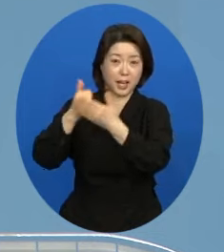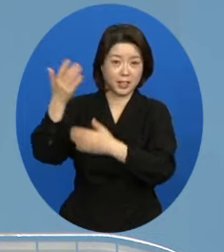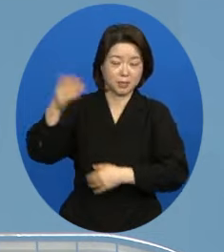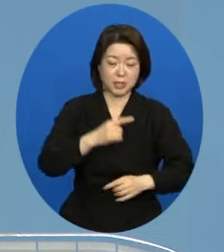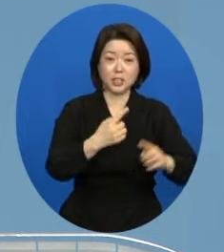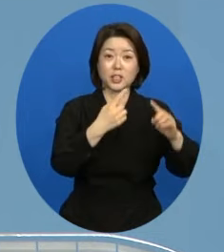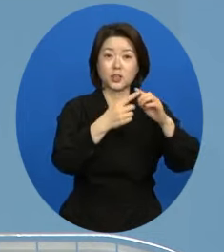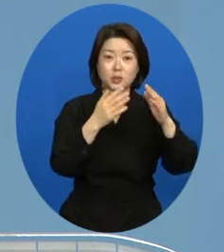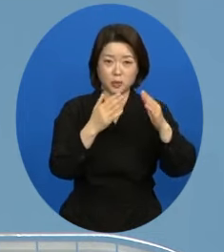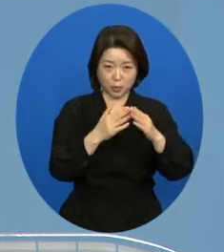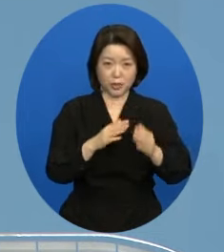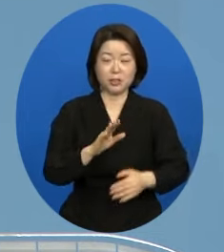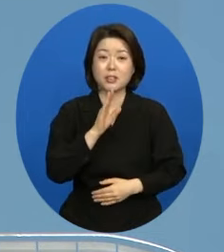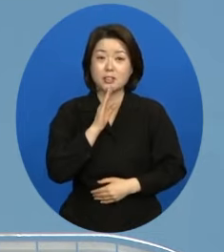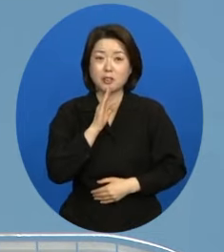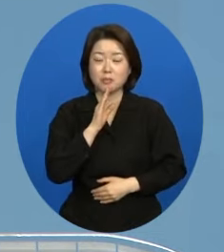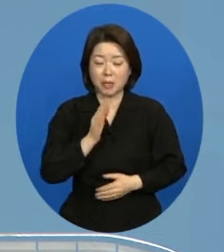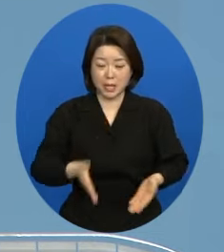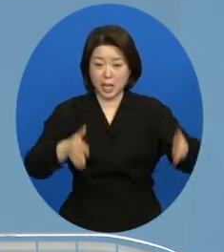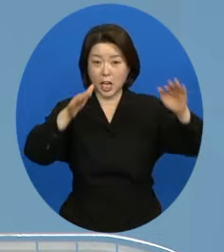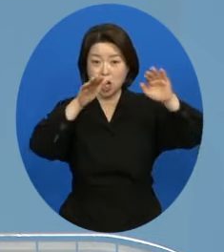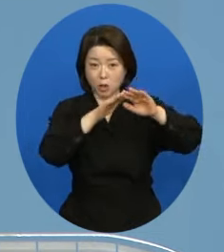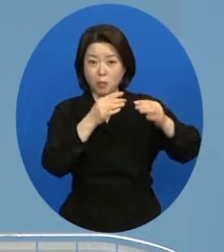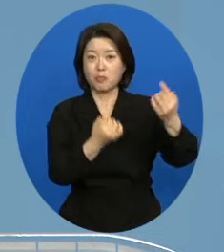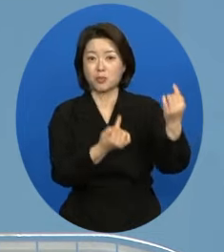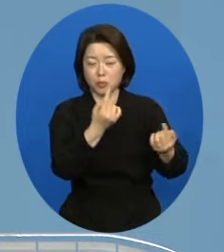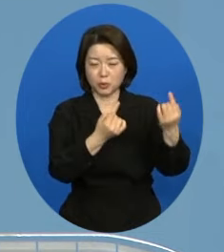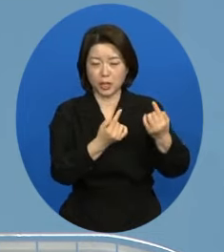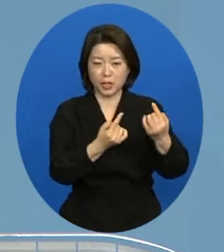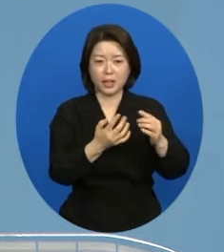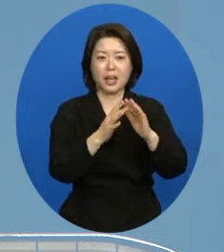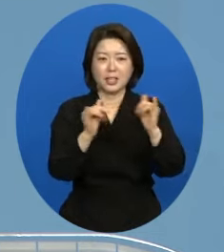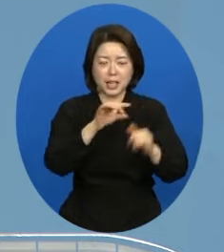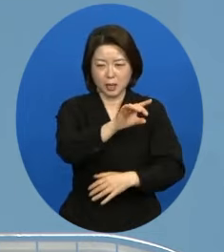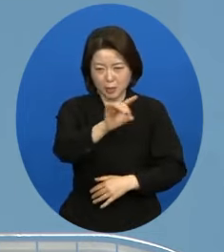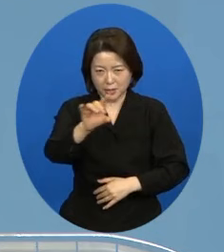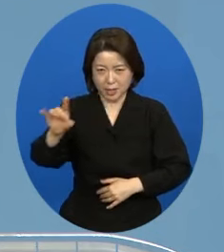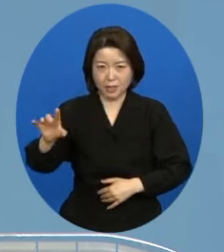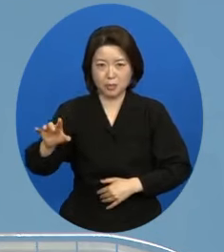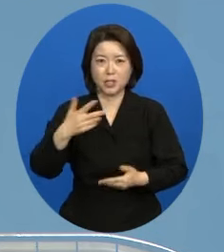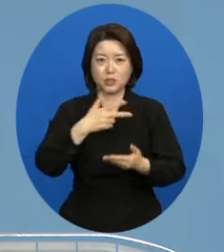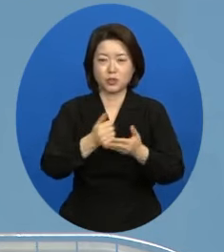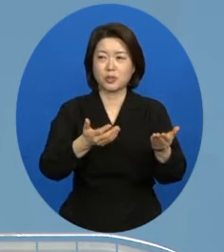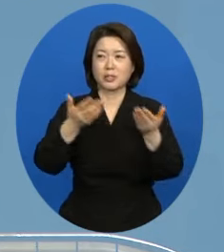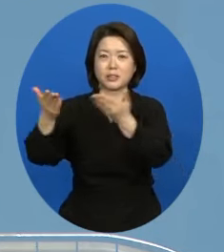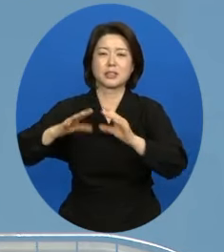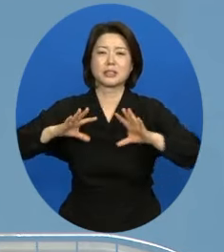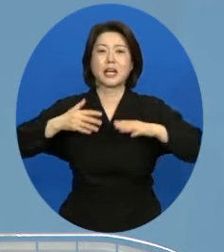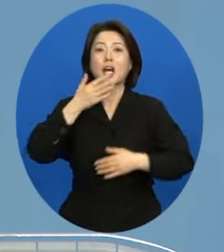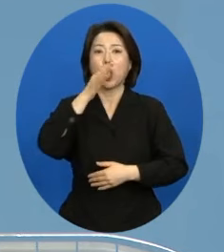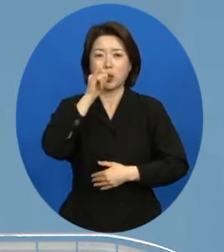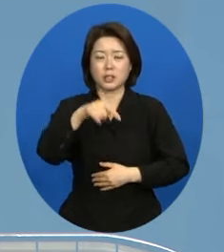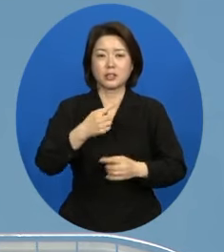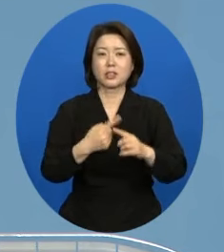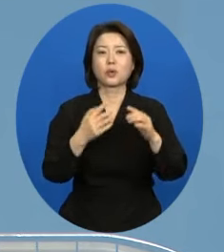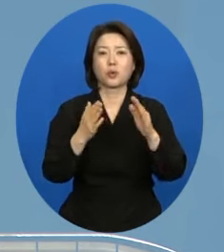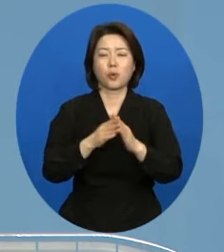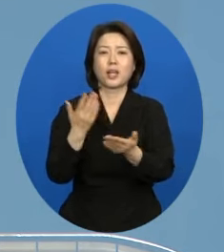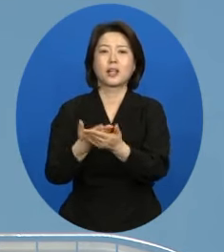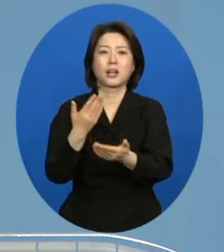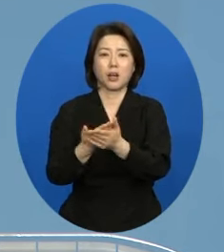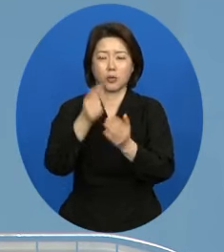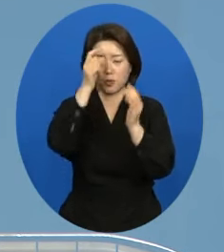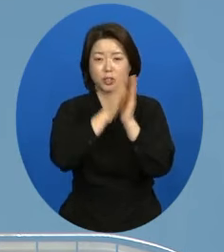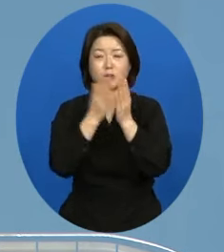교회를 정말 건물보다 우리 성도를 주님께내어 드릴 수 자랑할 수 있는 그런 교회가 되게 해 달라고